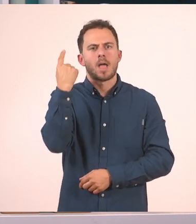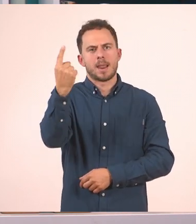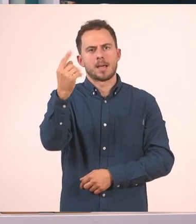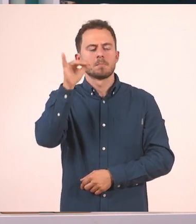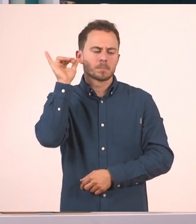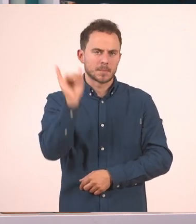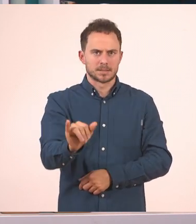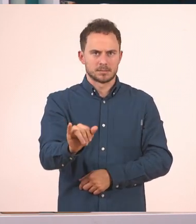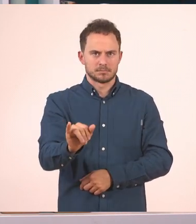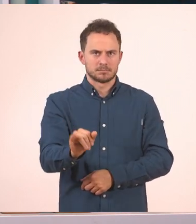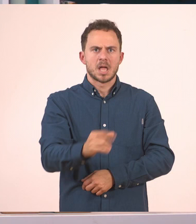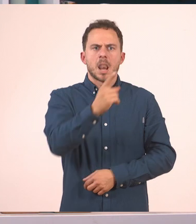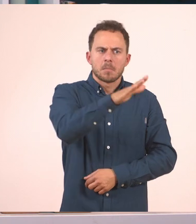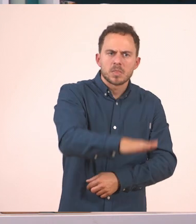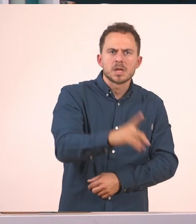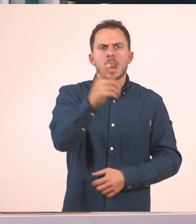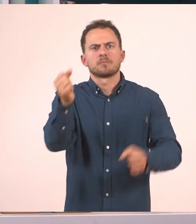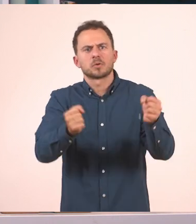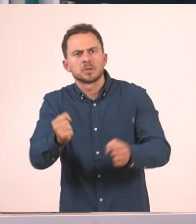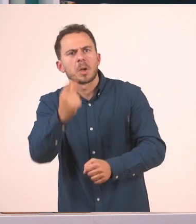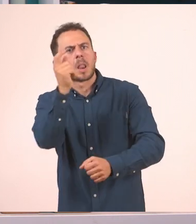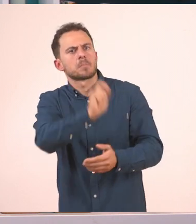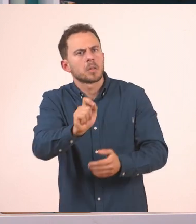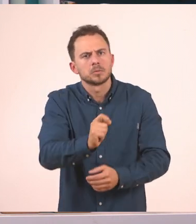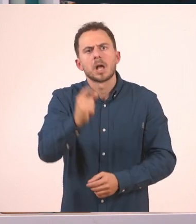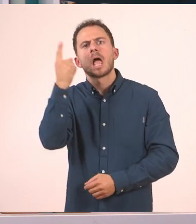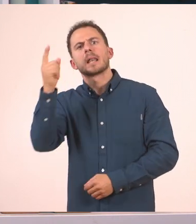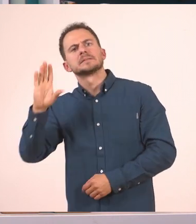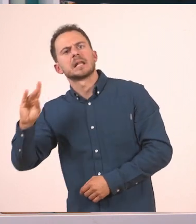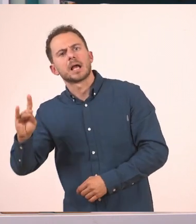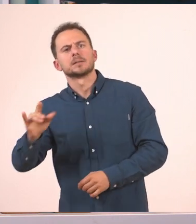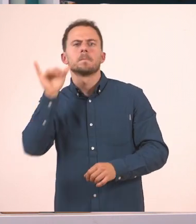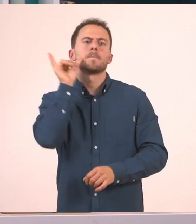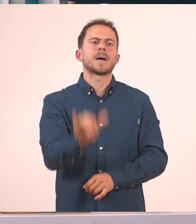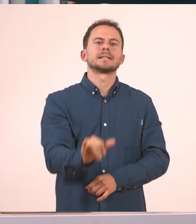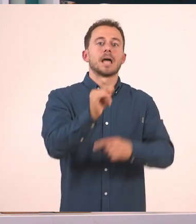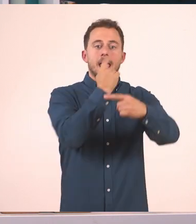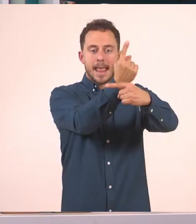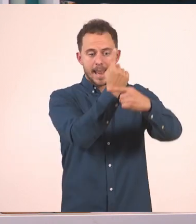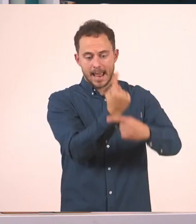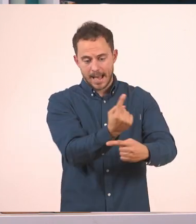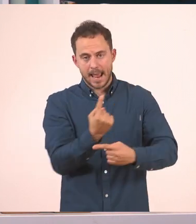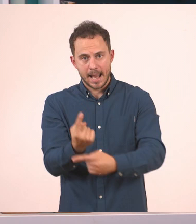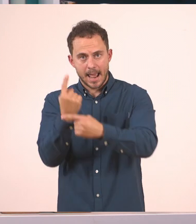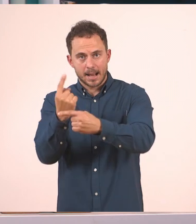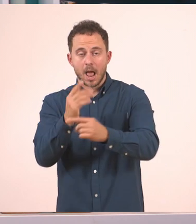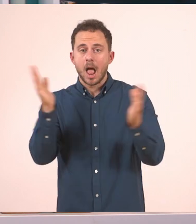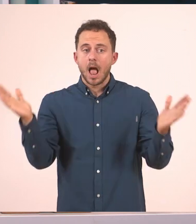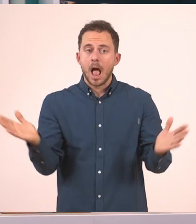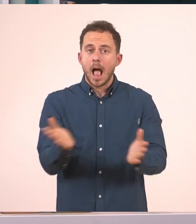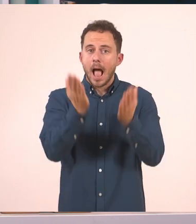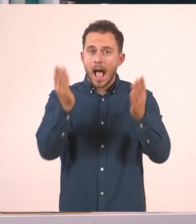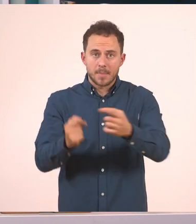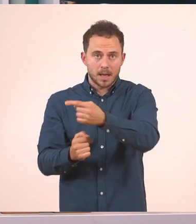μαρκαδόρος, ένα αυτοκίνητο, ένα σκυλάκι. Όταν τώρα και το κλάσμα έχει αριθμητή